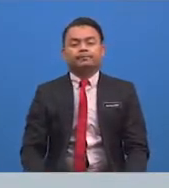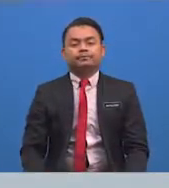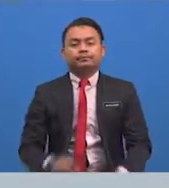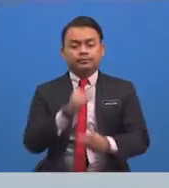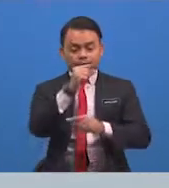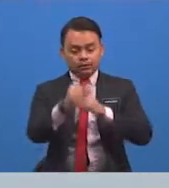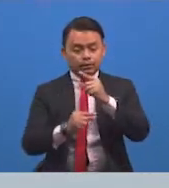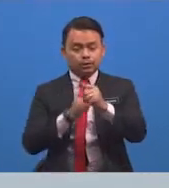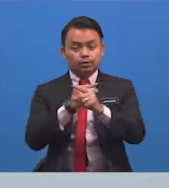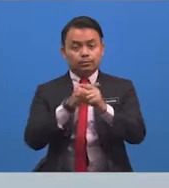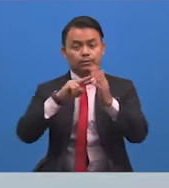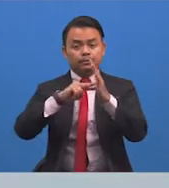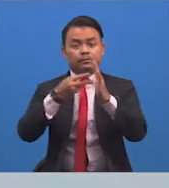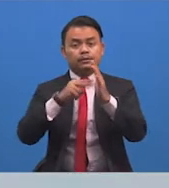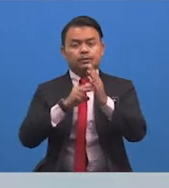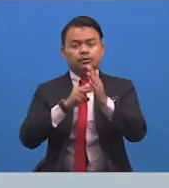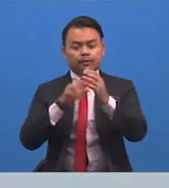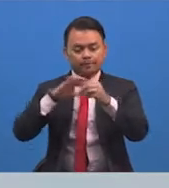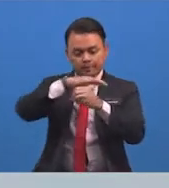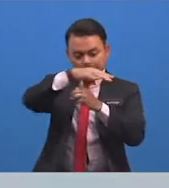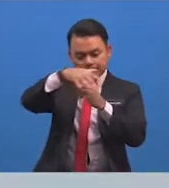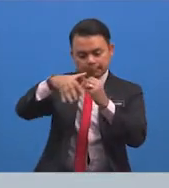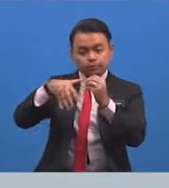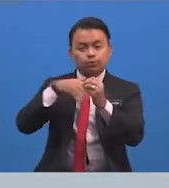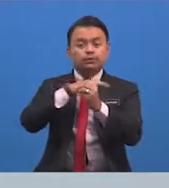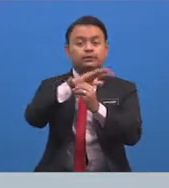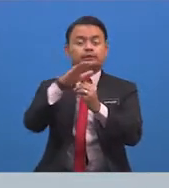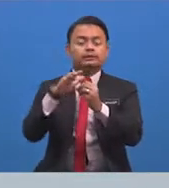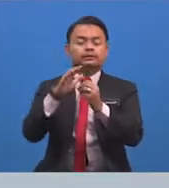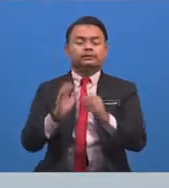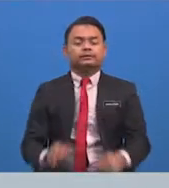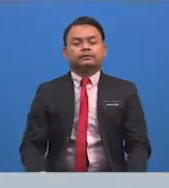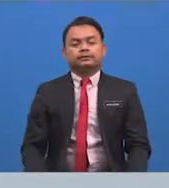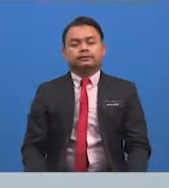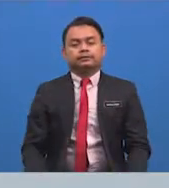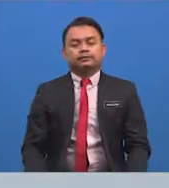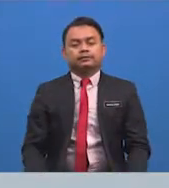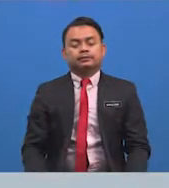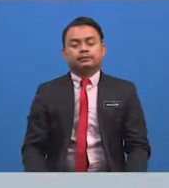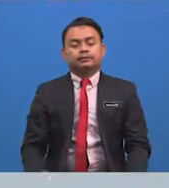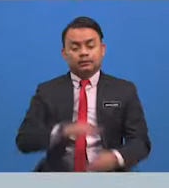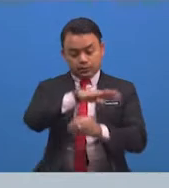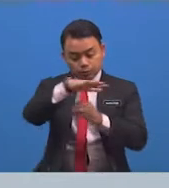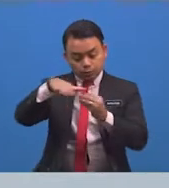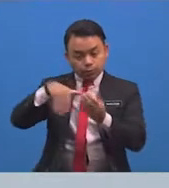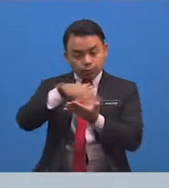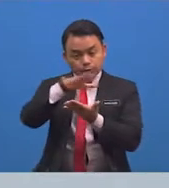Global membawa erti meliputi, mempengaruhi atau mengenai seluruh dunia.